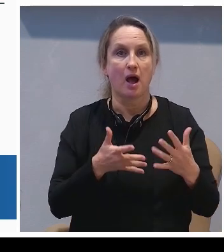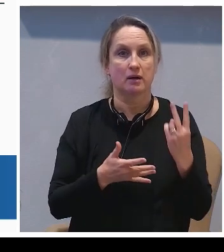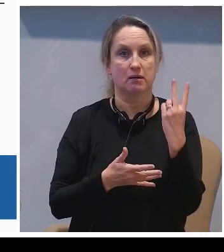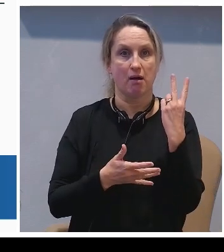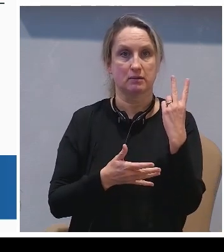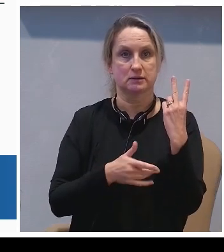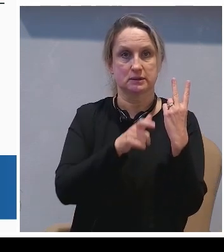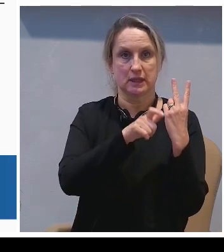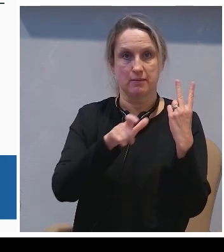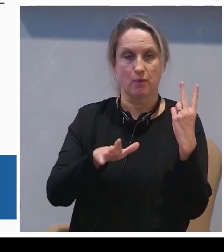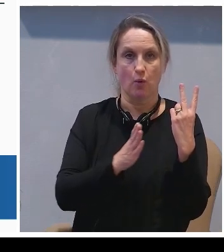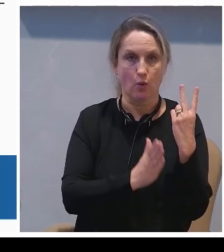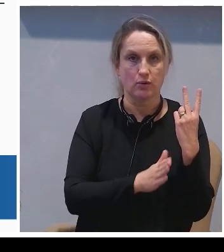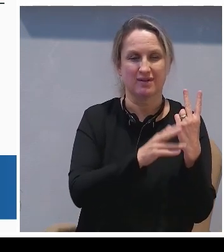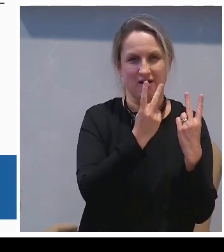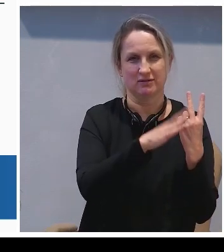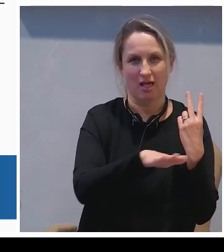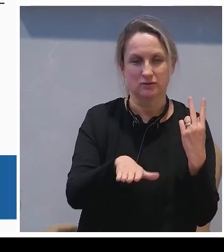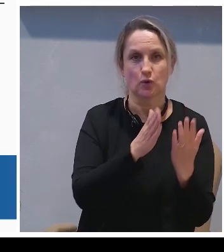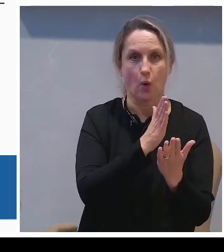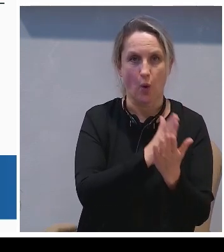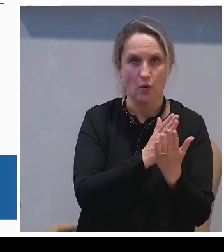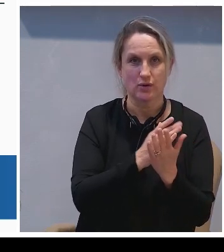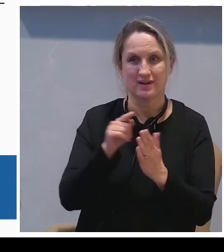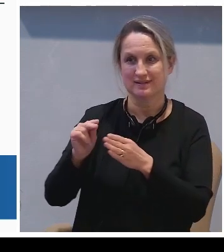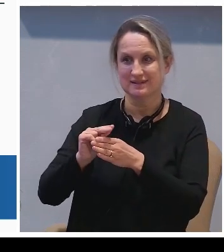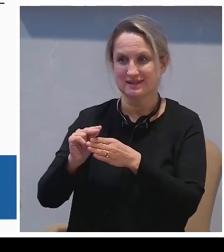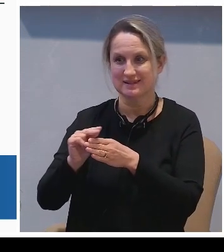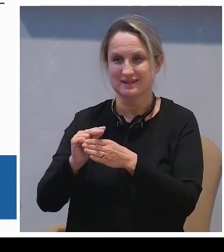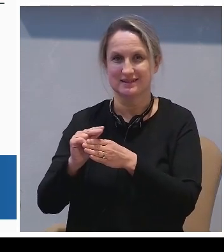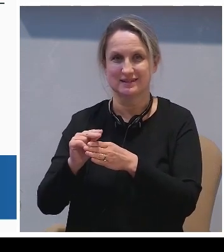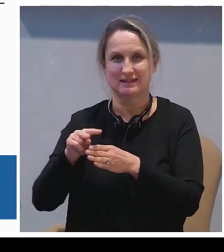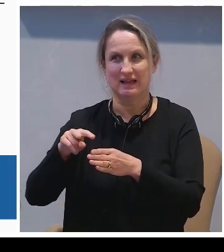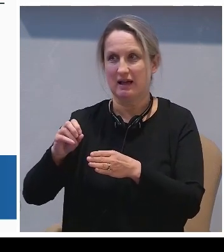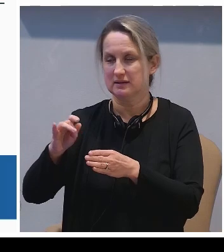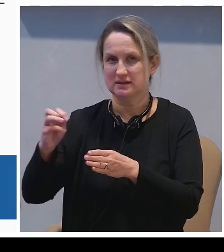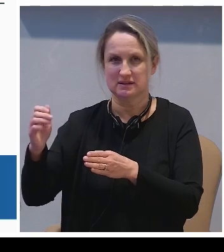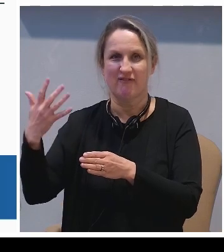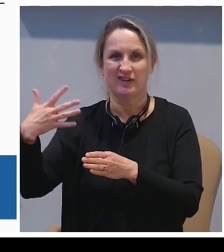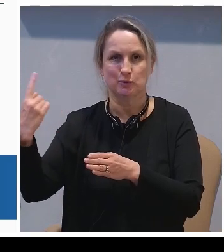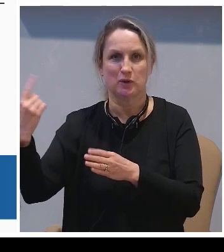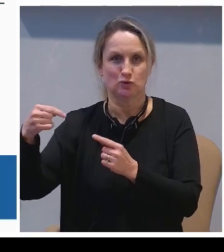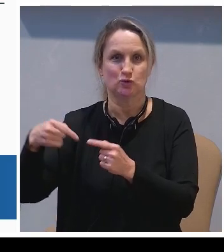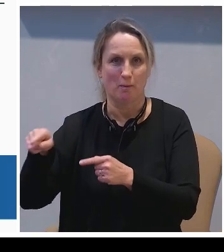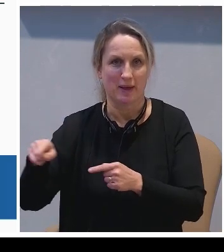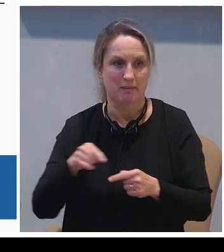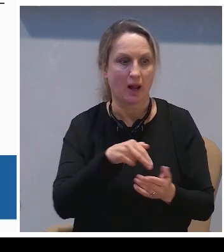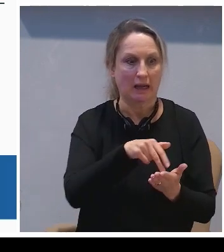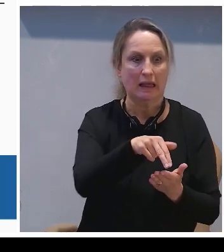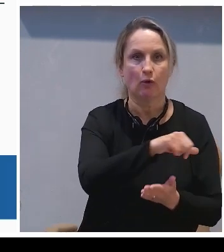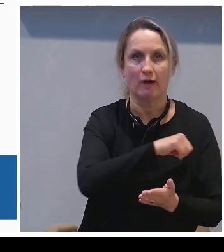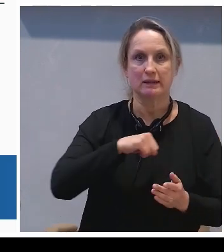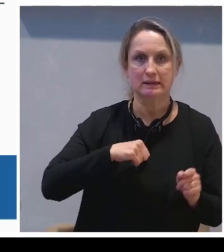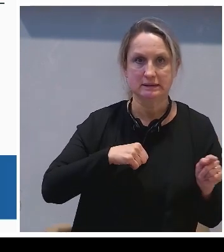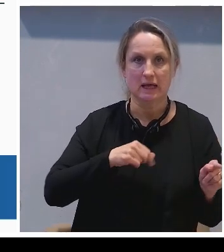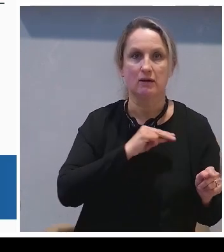kaks assess last, our kellele patients. sobiks see We exon have 51, kes assessed on all the veel relevant ambulatoorsed patients, and we ehk have found liiguvad that we have ise. 2 children